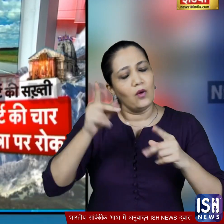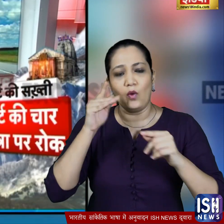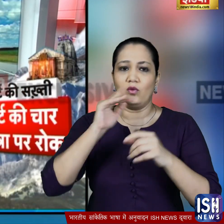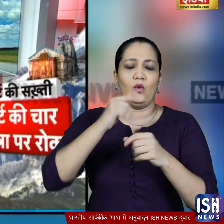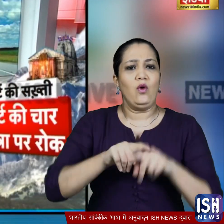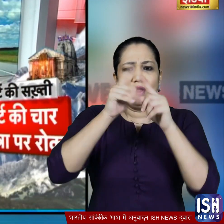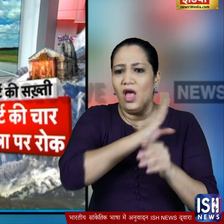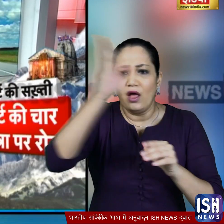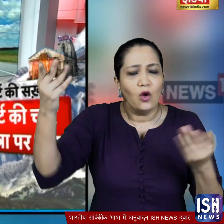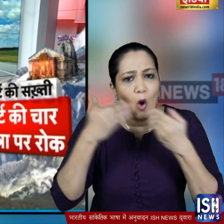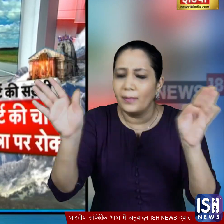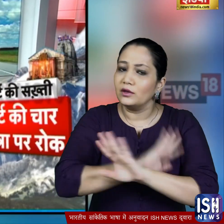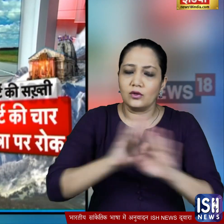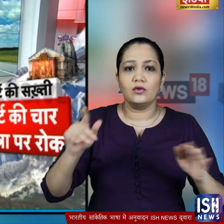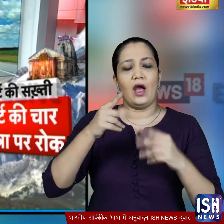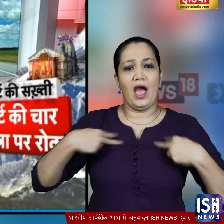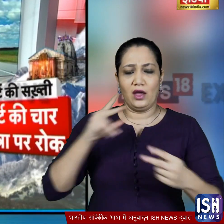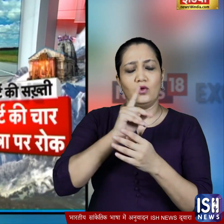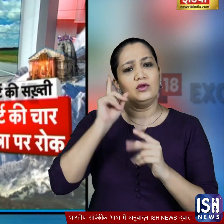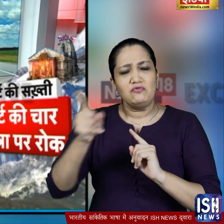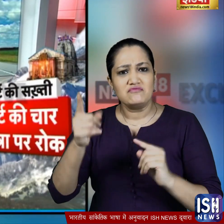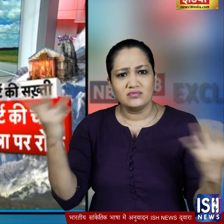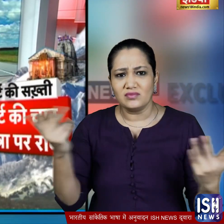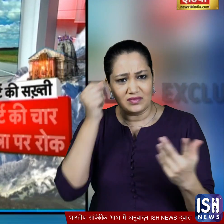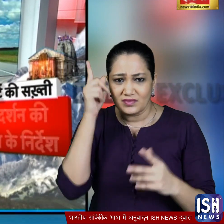हुए हाईकोर्ट ने उत्तराखंड सरकार को कड़ी फटकार